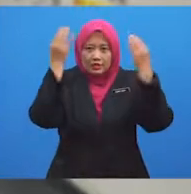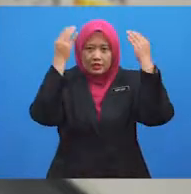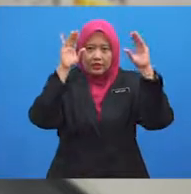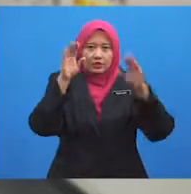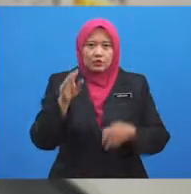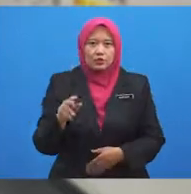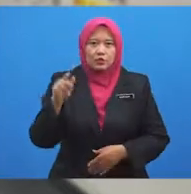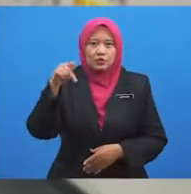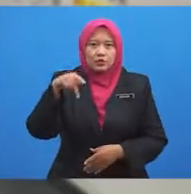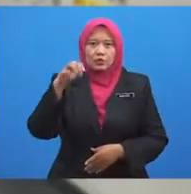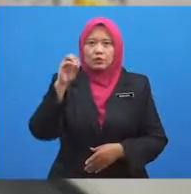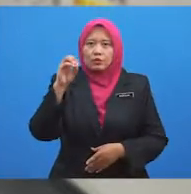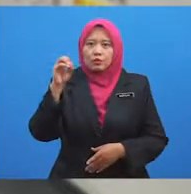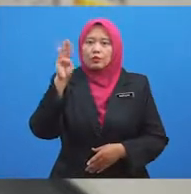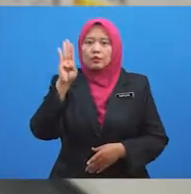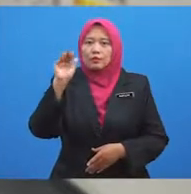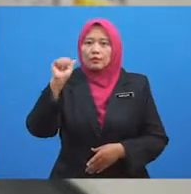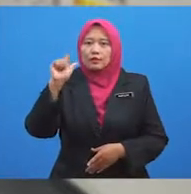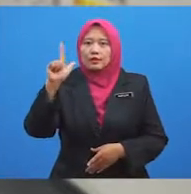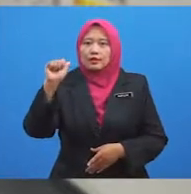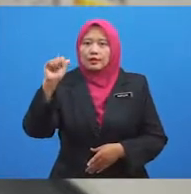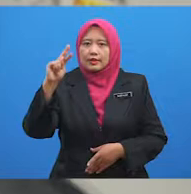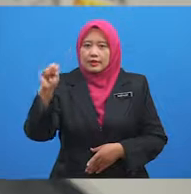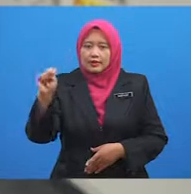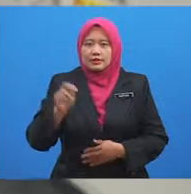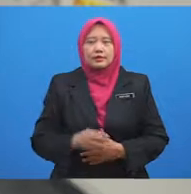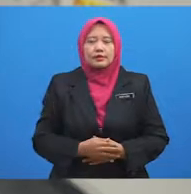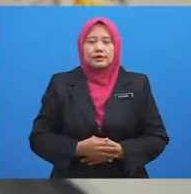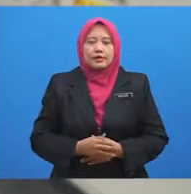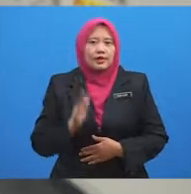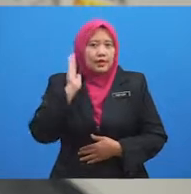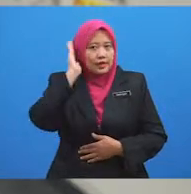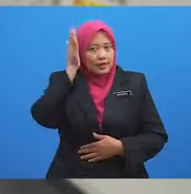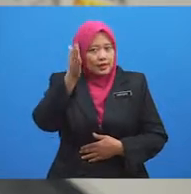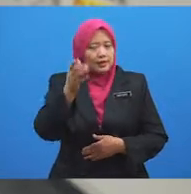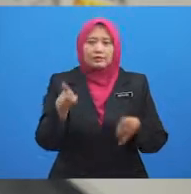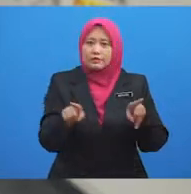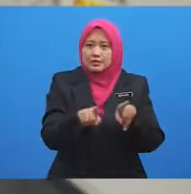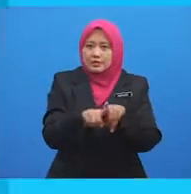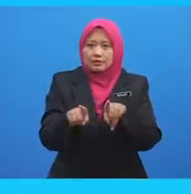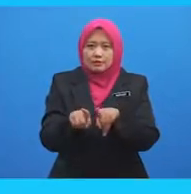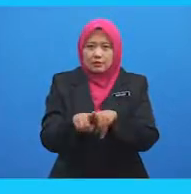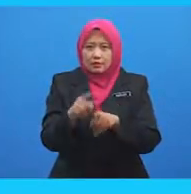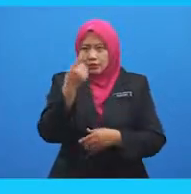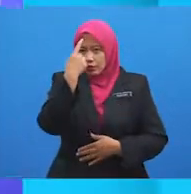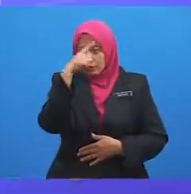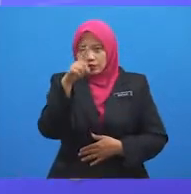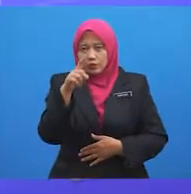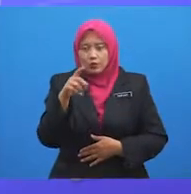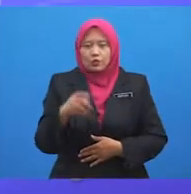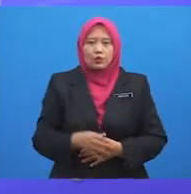Pubalan dari SMK Pulau Keri akan bersama-sama anda untuk mendalami